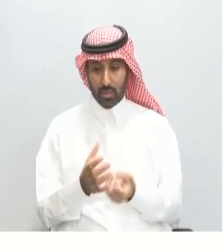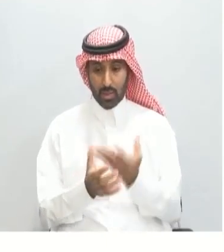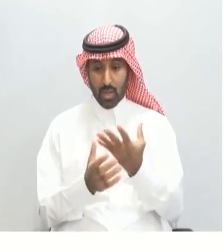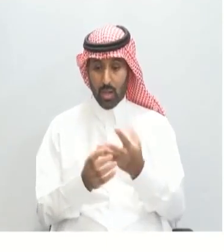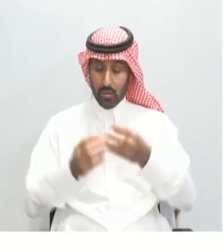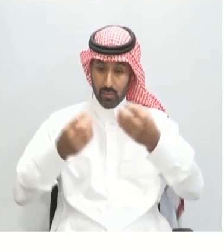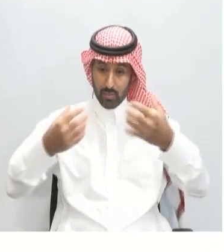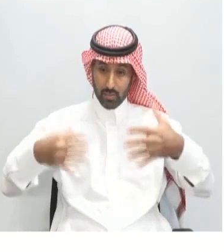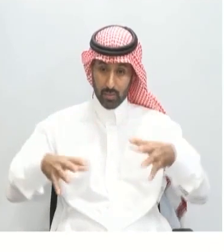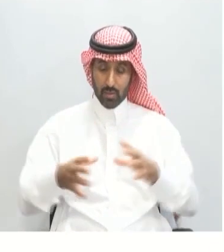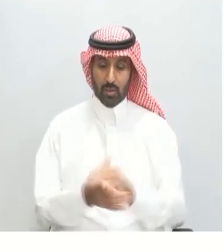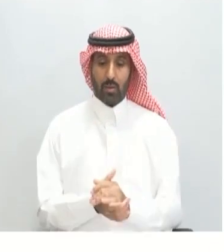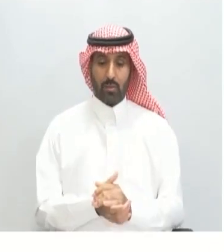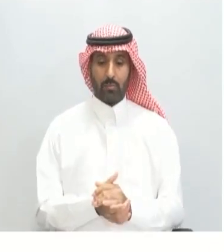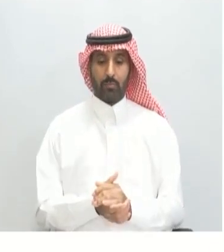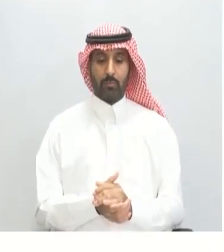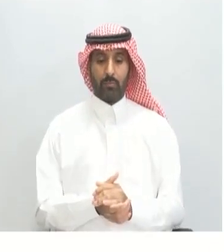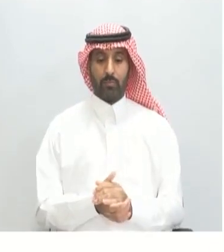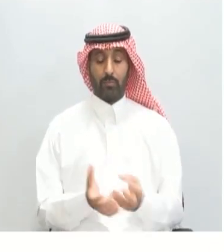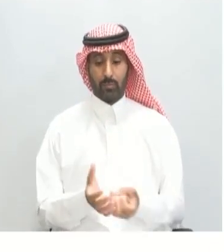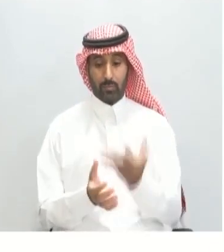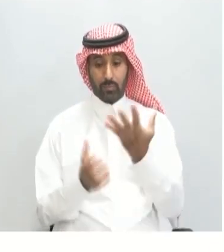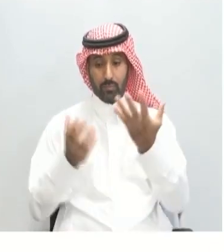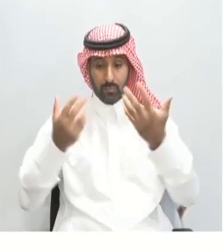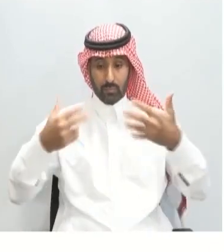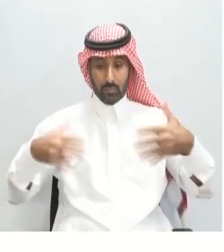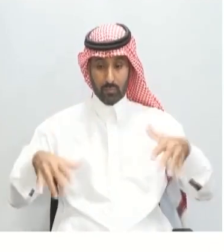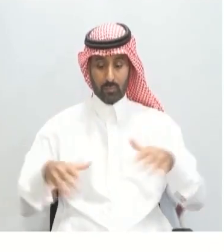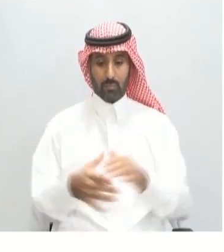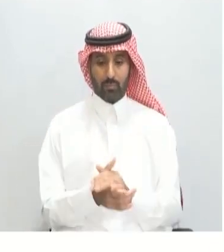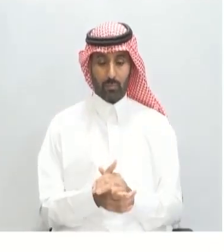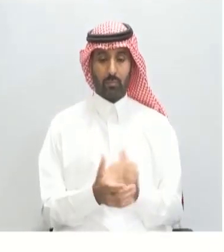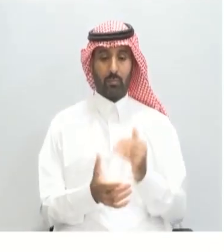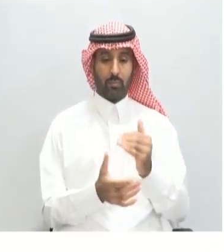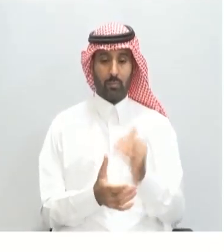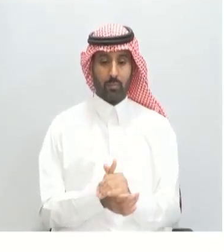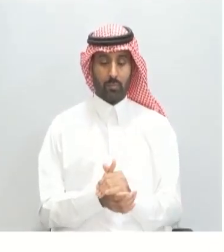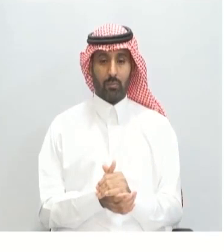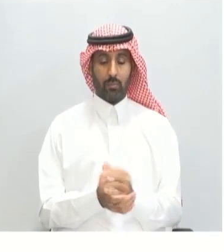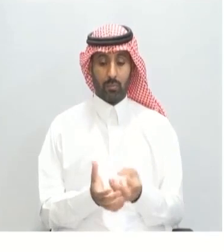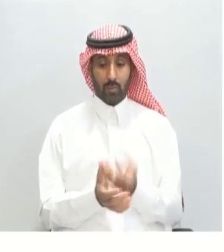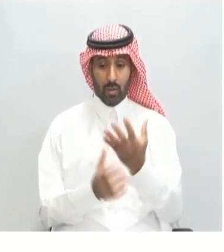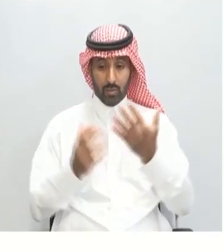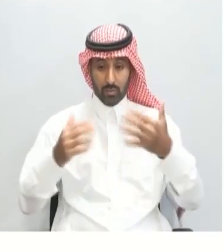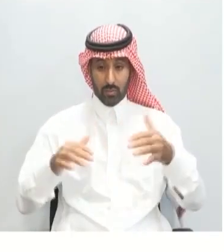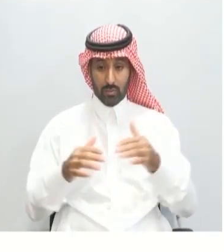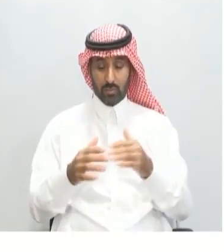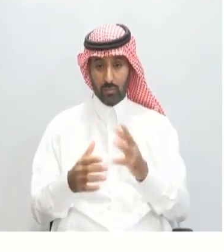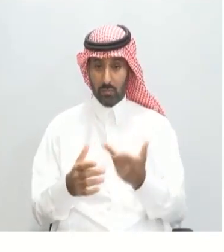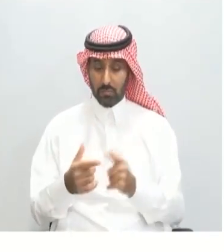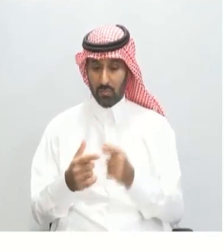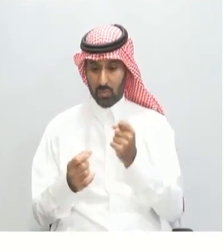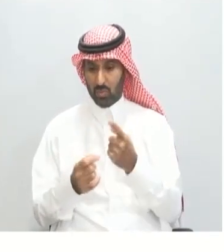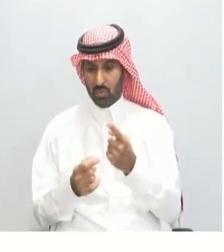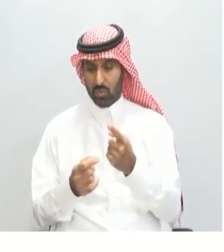المواد المصاهره الخروج الى او خارج باطن الارض قد تكون